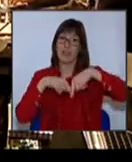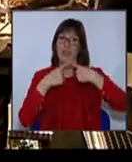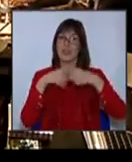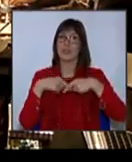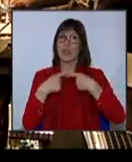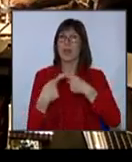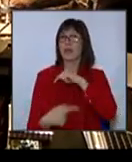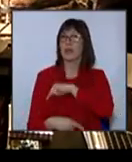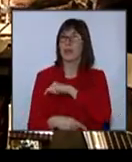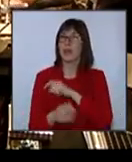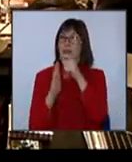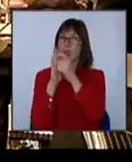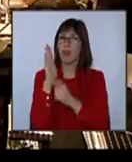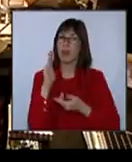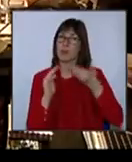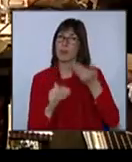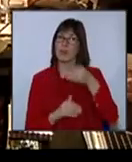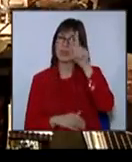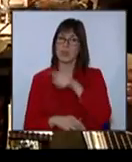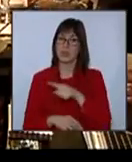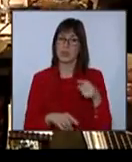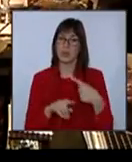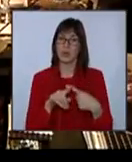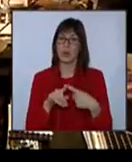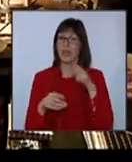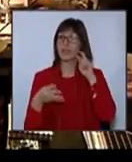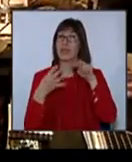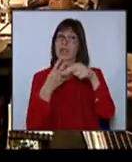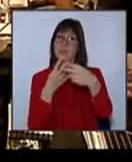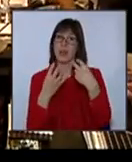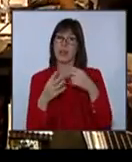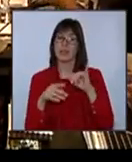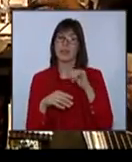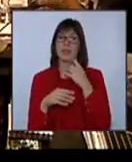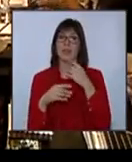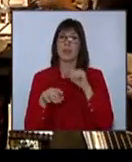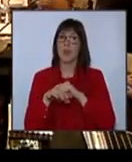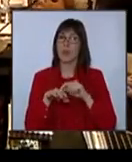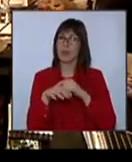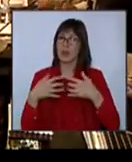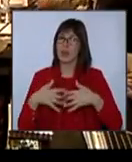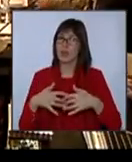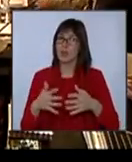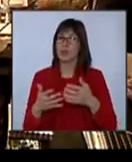de conducta. Al nostre entendre, la transparència i les noves maneres de fer política